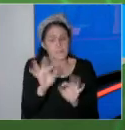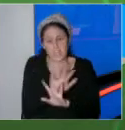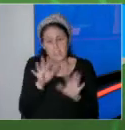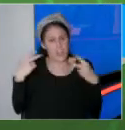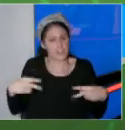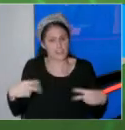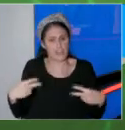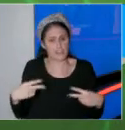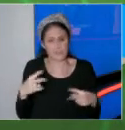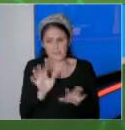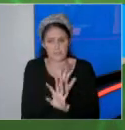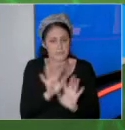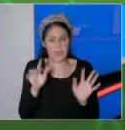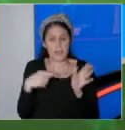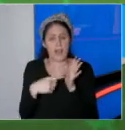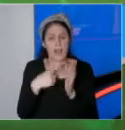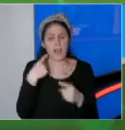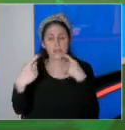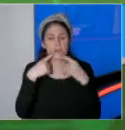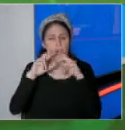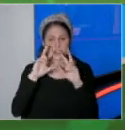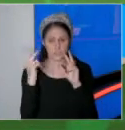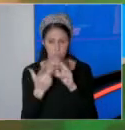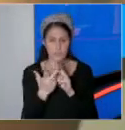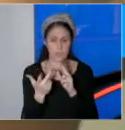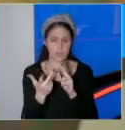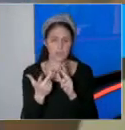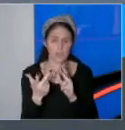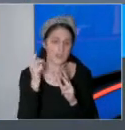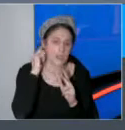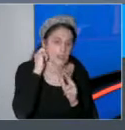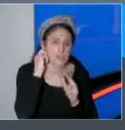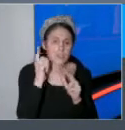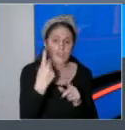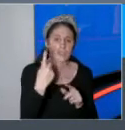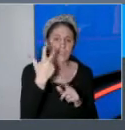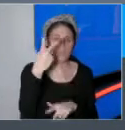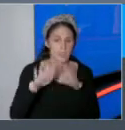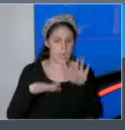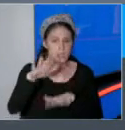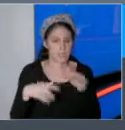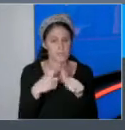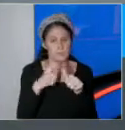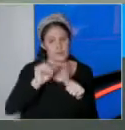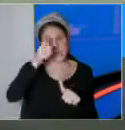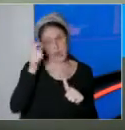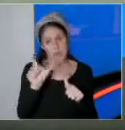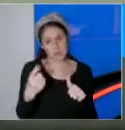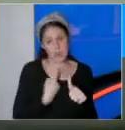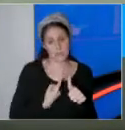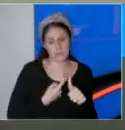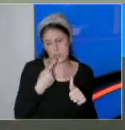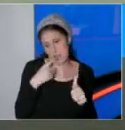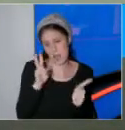כי בניהול הסיכונים אני אתחסן ראשון משלושה טעמים. טעם ראשון, קודם כל להגן על עצמי, דבר שהוא